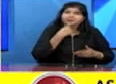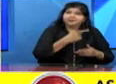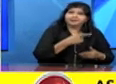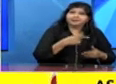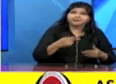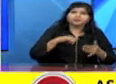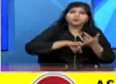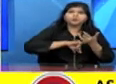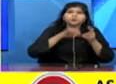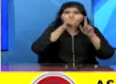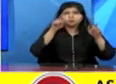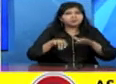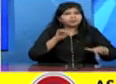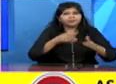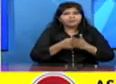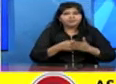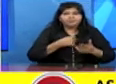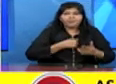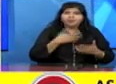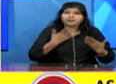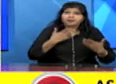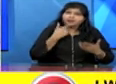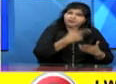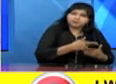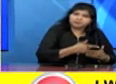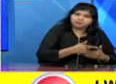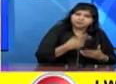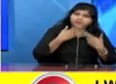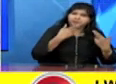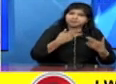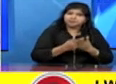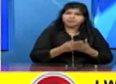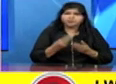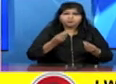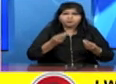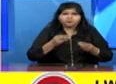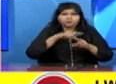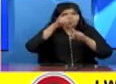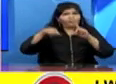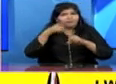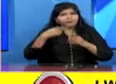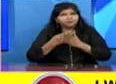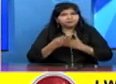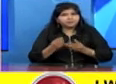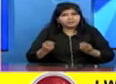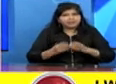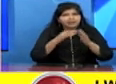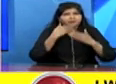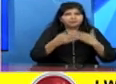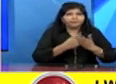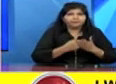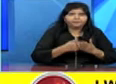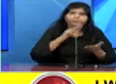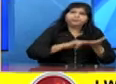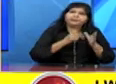मैं सोशल मीडिया में मैं क्या करता हूँ उसके विषय में कुछ वीडियोज अपलोड करूँगा।